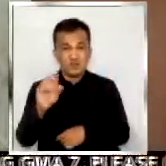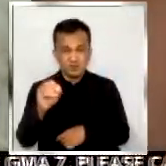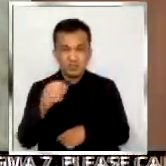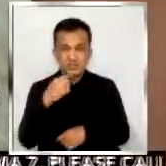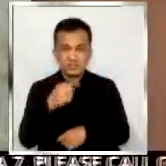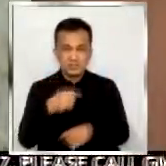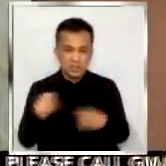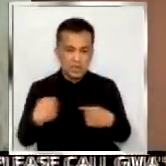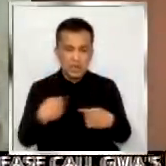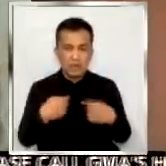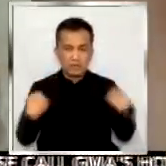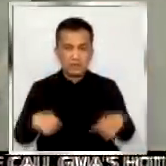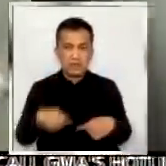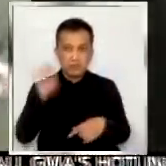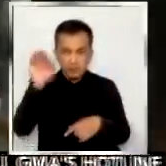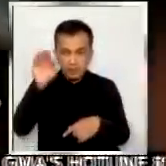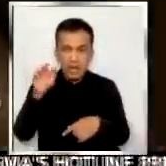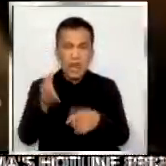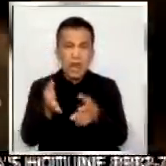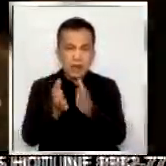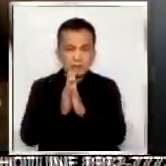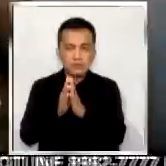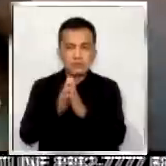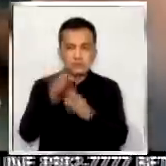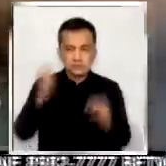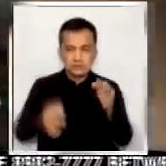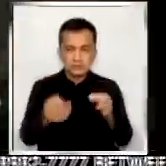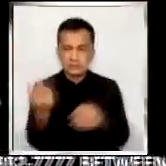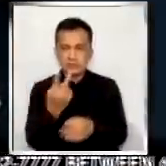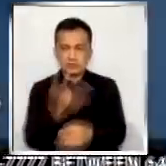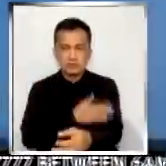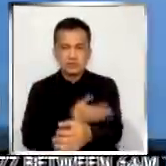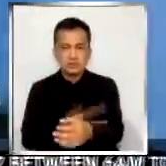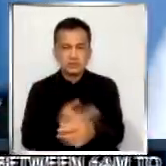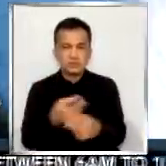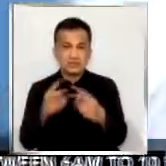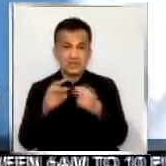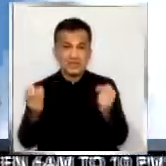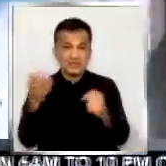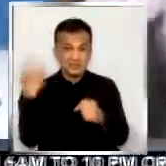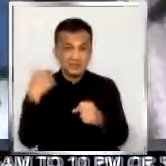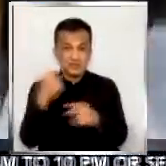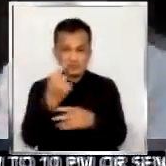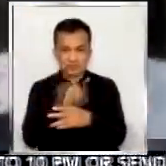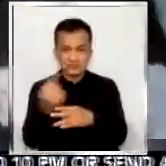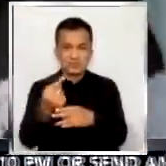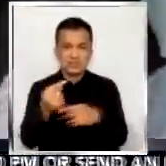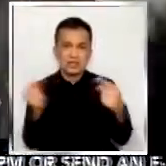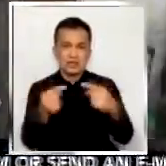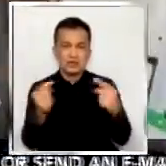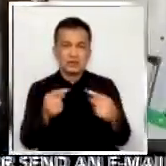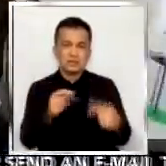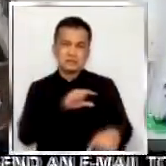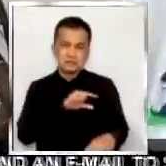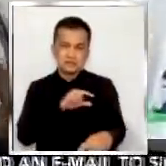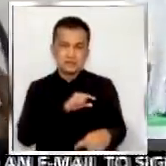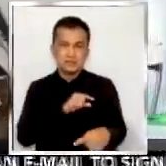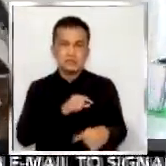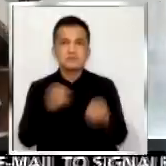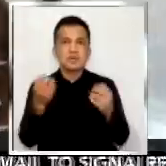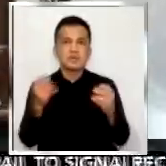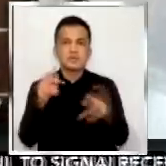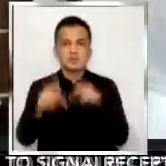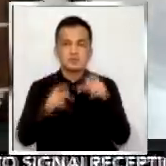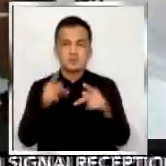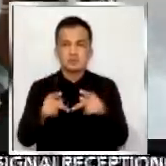nakararaan nang barilin sila ng nakaalitang si Police Staff Sergeant Jonel Nuezca. Sa dami ng tao sa libing, panayang paalala ng crowd controller na sundin